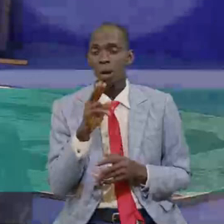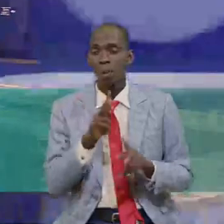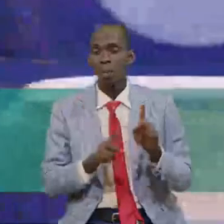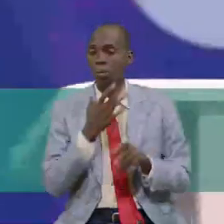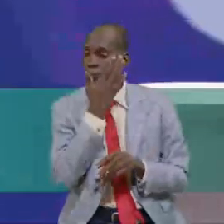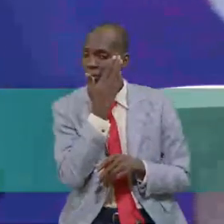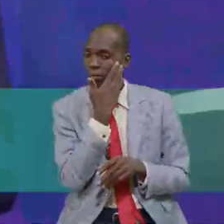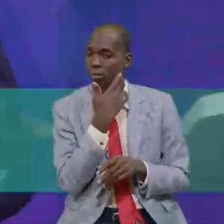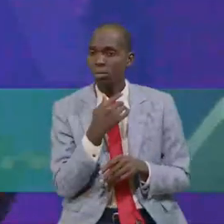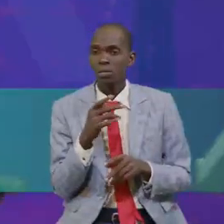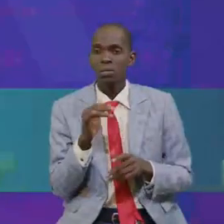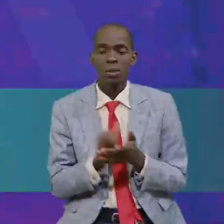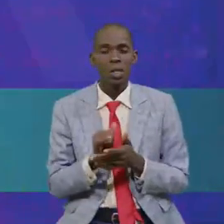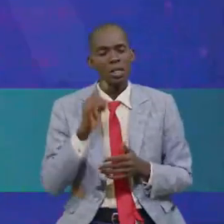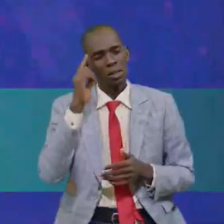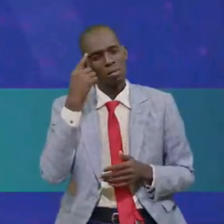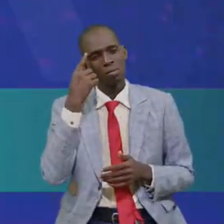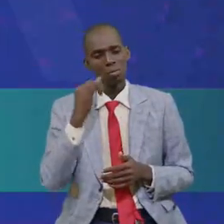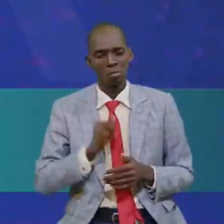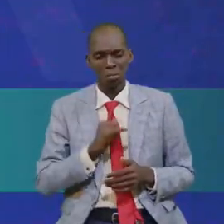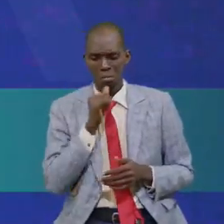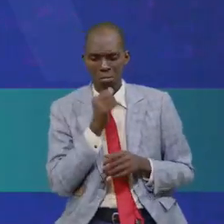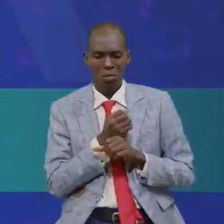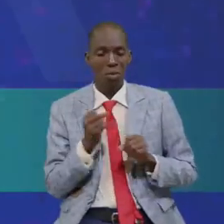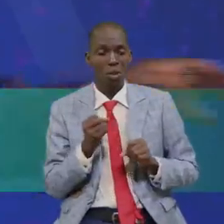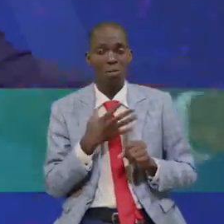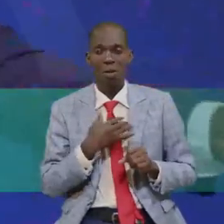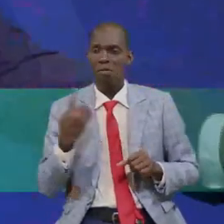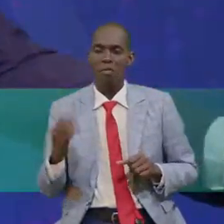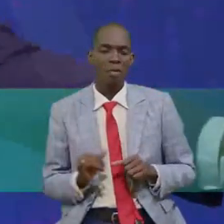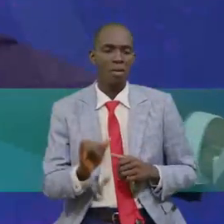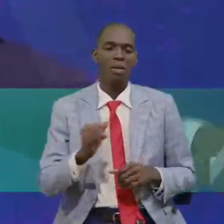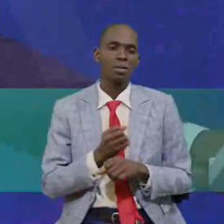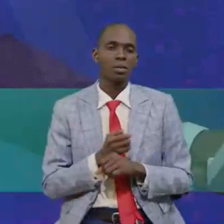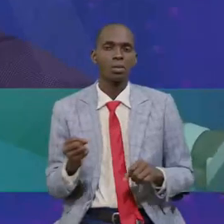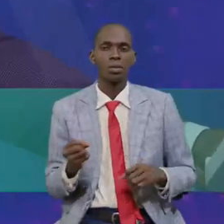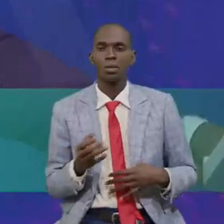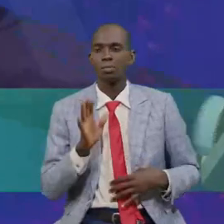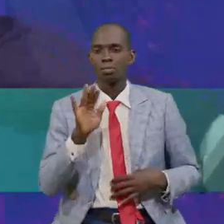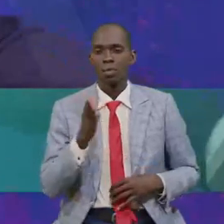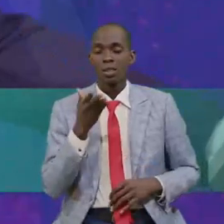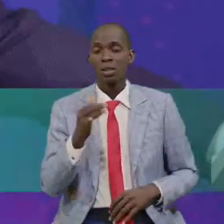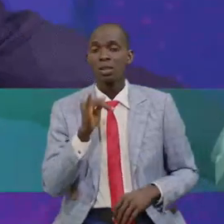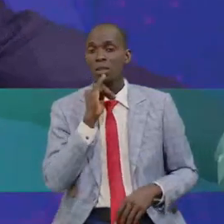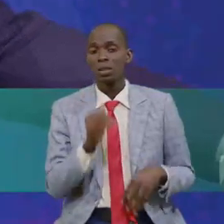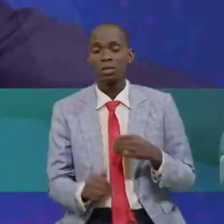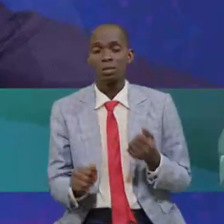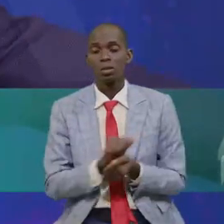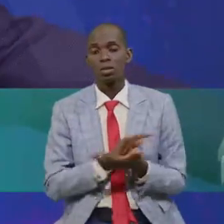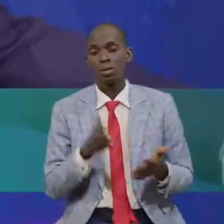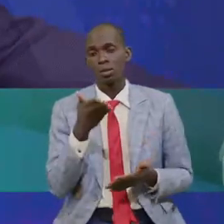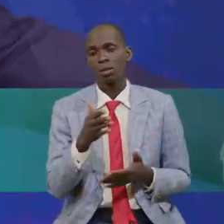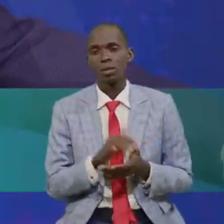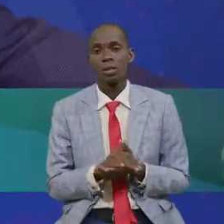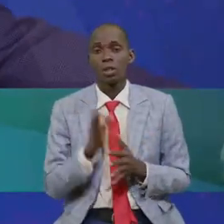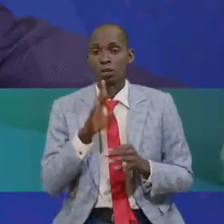qui pensent que je suis sauvé et je suis sauvé pour toujours. Il y a de la condition là-bas. Si tu demeures,